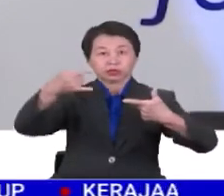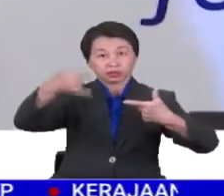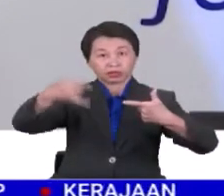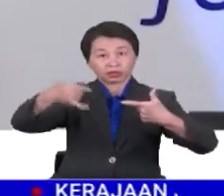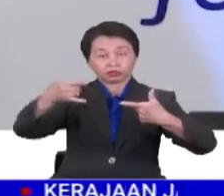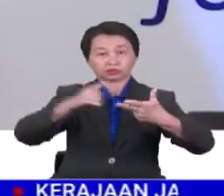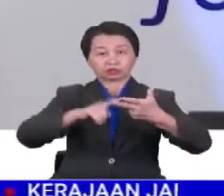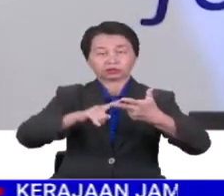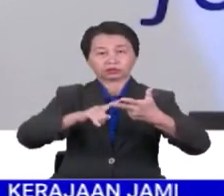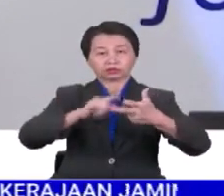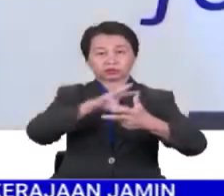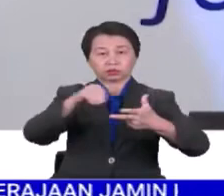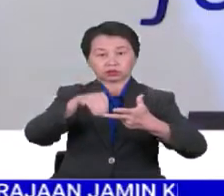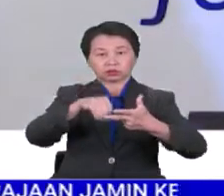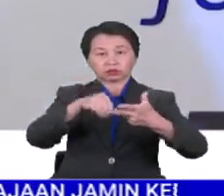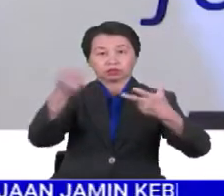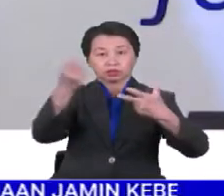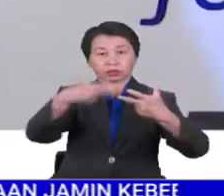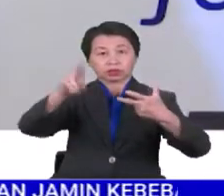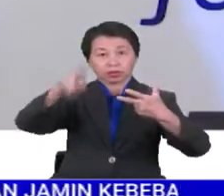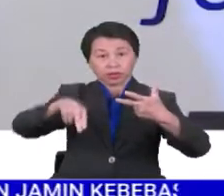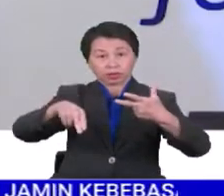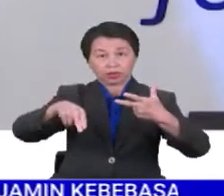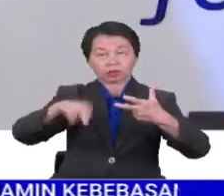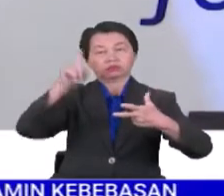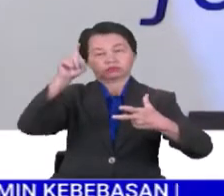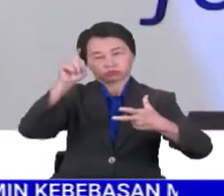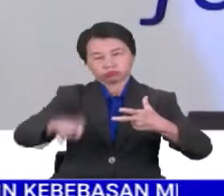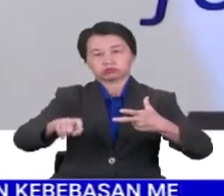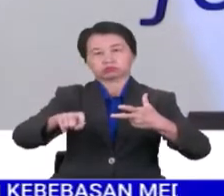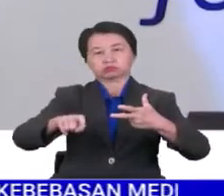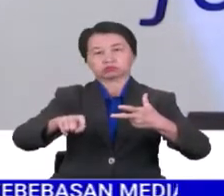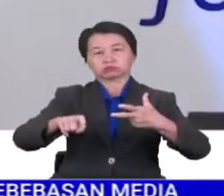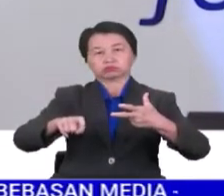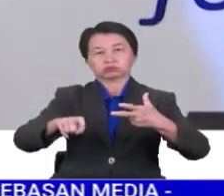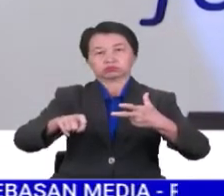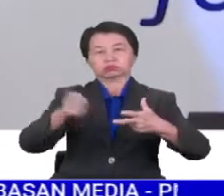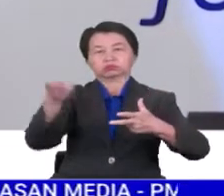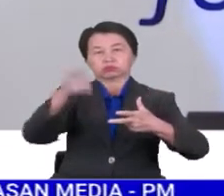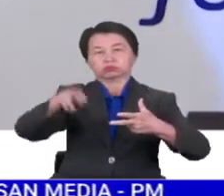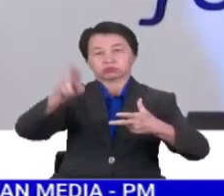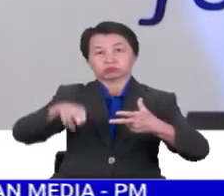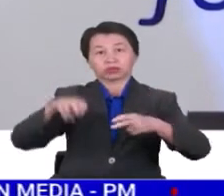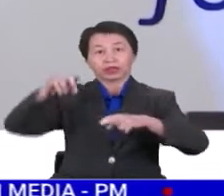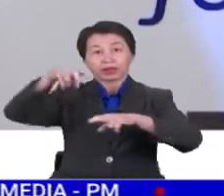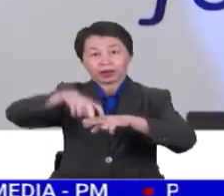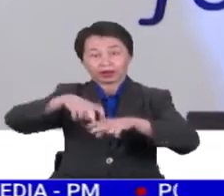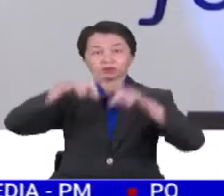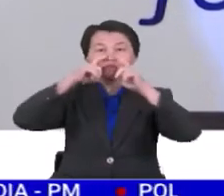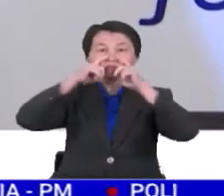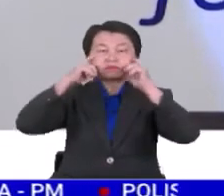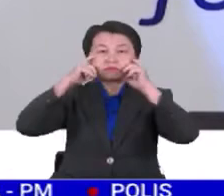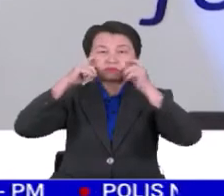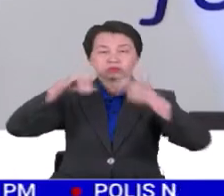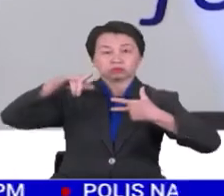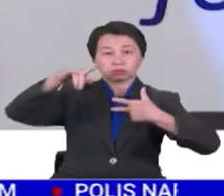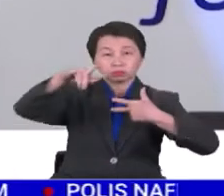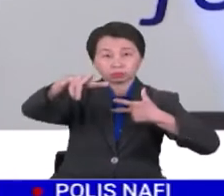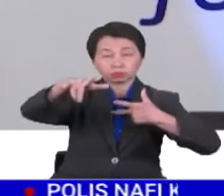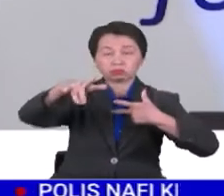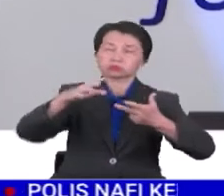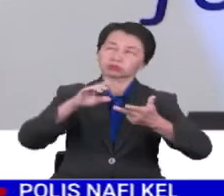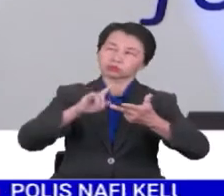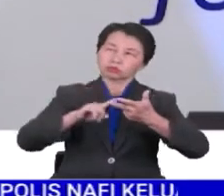taksi, termasuk perkhidmatan e-hailing, ya, termasuk kenderaan e-hailing, kapal terbang